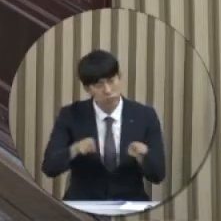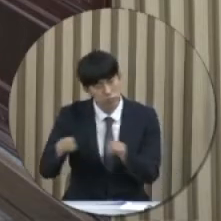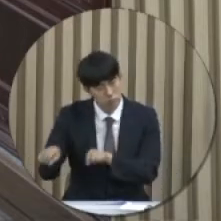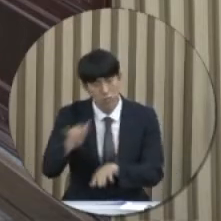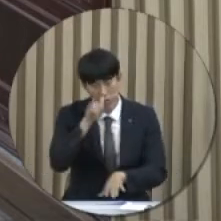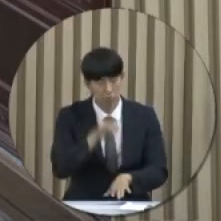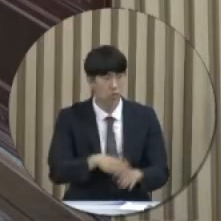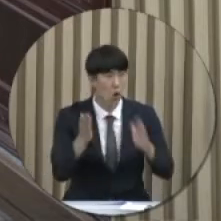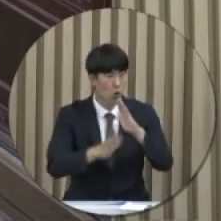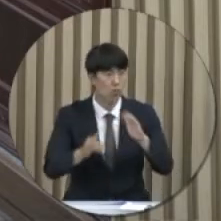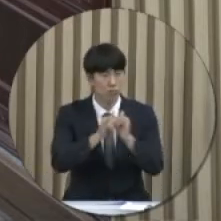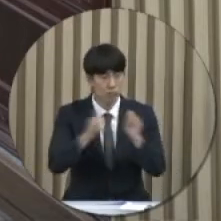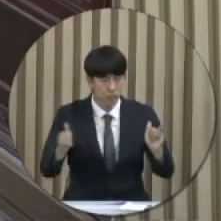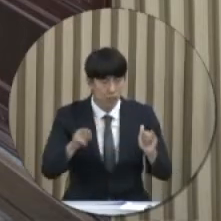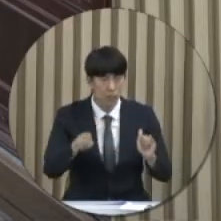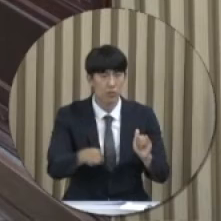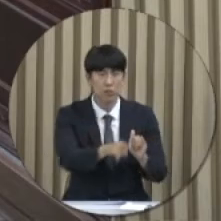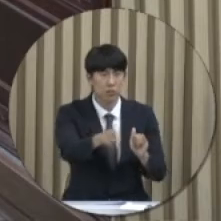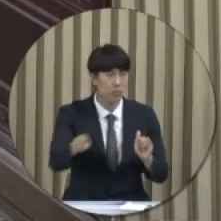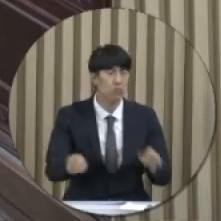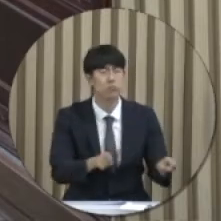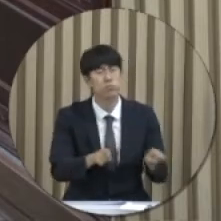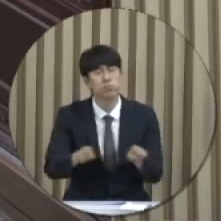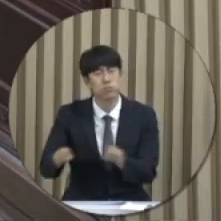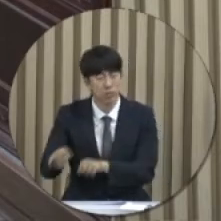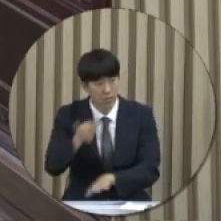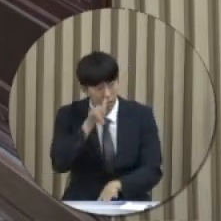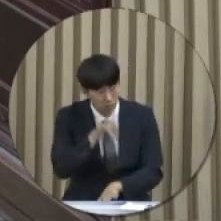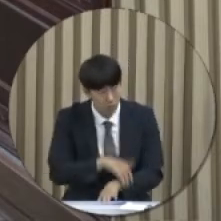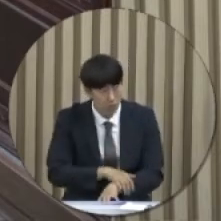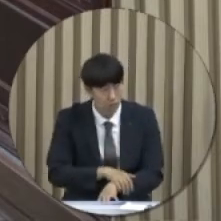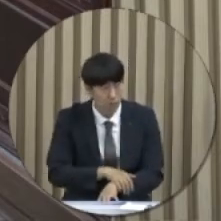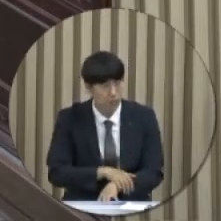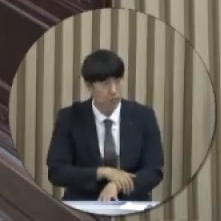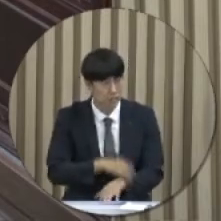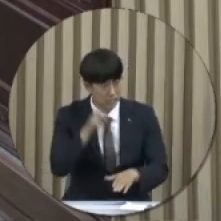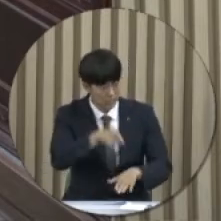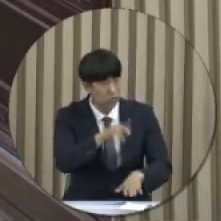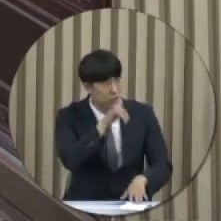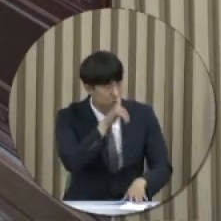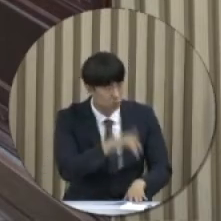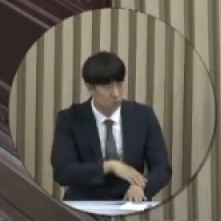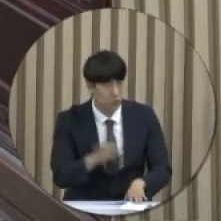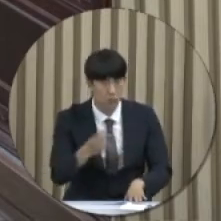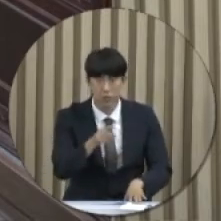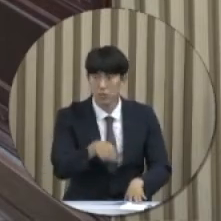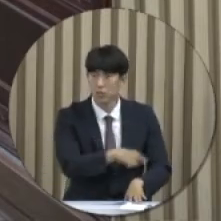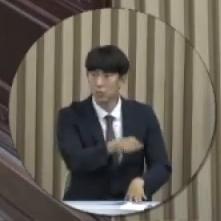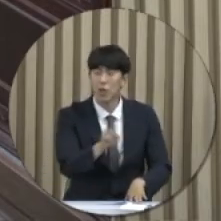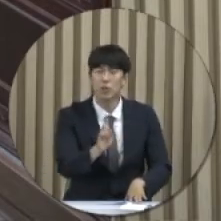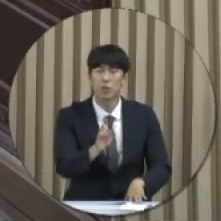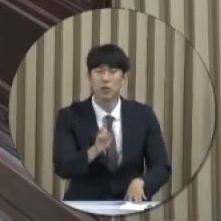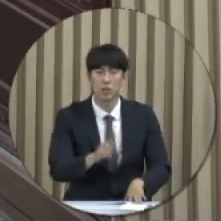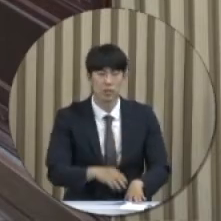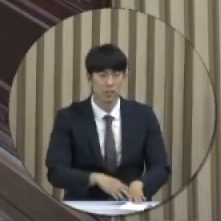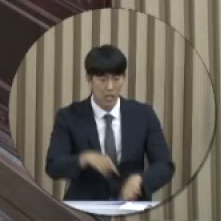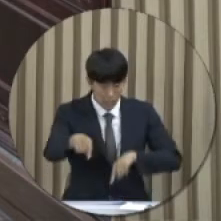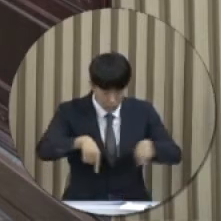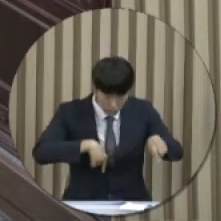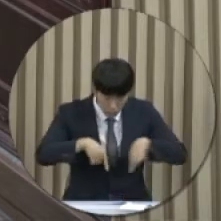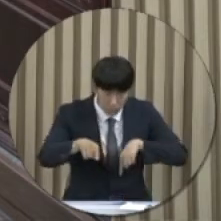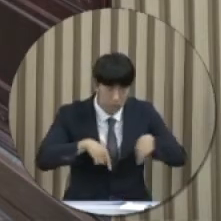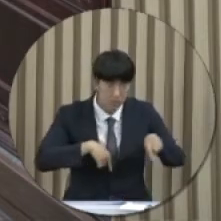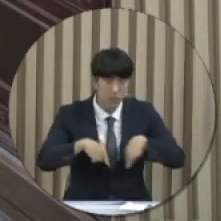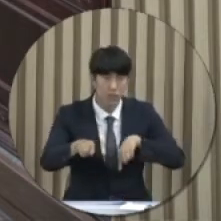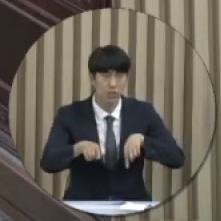공무원분들이 갈팡질팡 하는 데 있다라고 이제 지적을 해 주시고요. 이런 것들은 결국은 정치적인